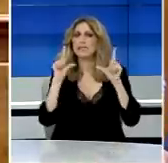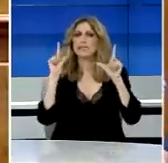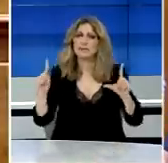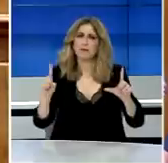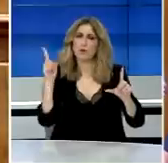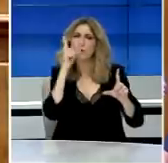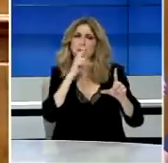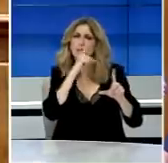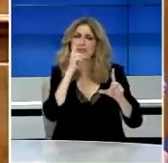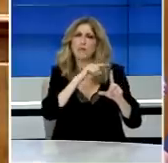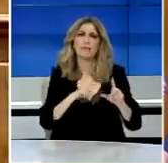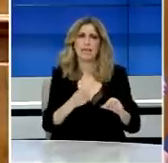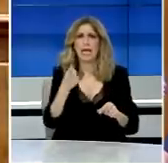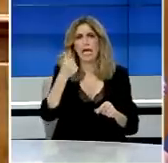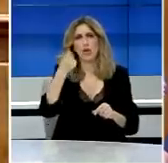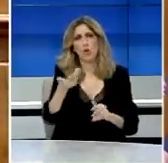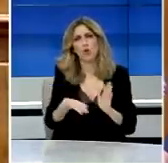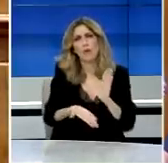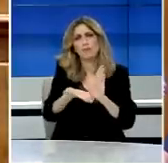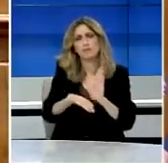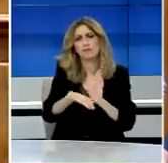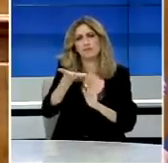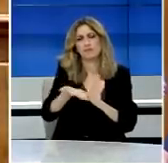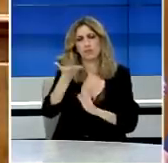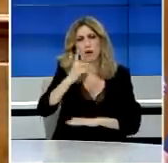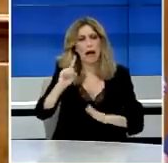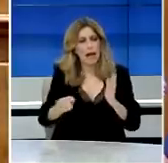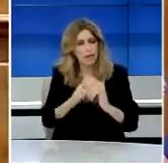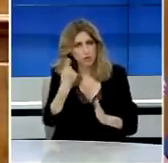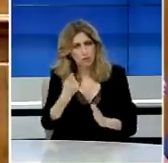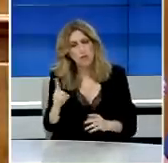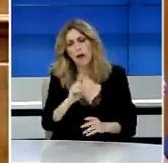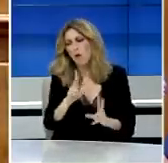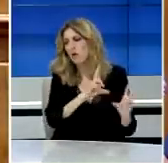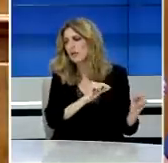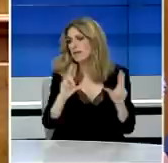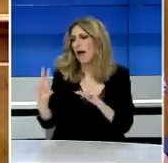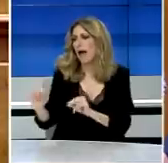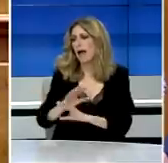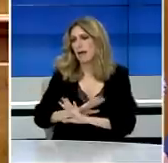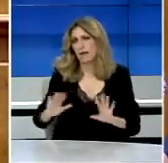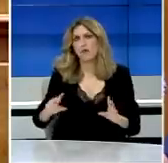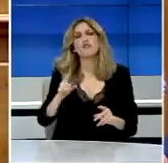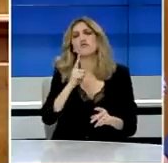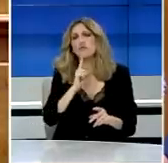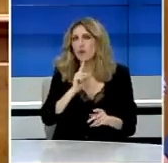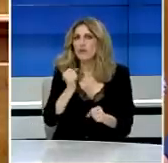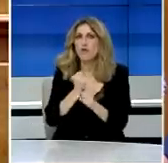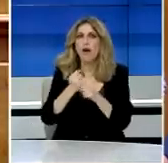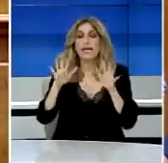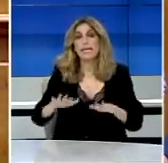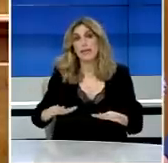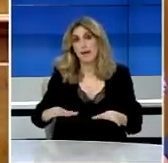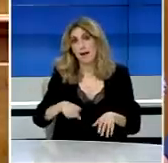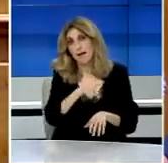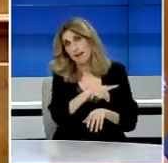φορά που το κάνετε αυτό. Θέλω να σας πω ότι το ίδιο κάνετε, Greek Statistics, για σχέση με την ανεργία. Μας είπατε ότι το Μάρτιο